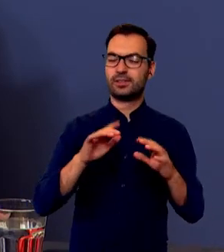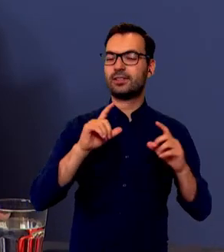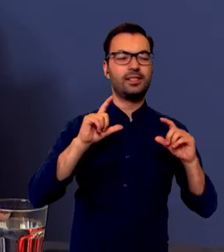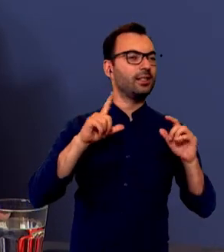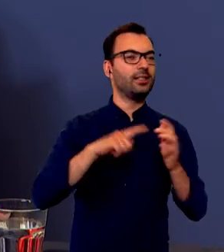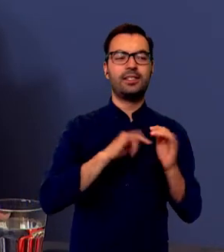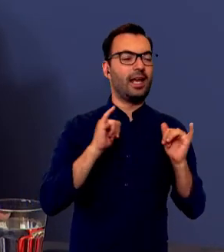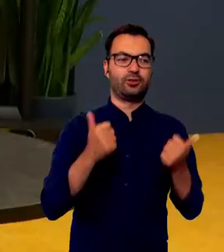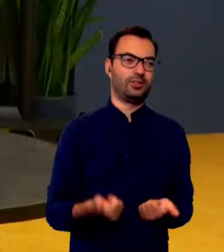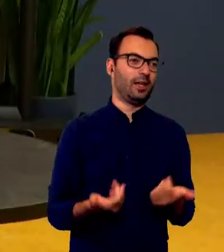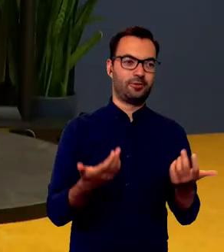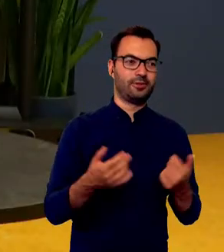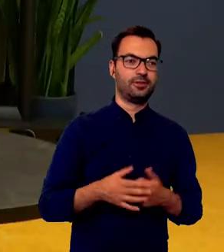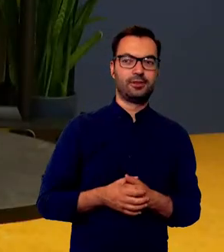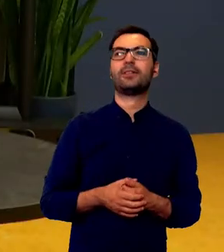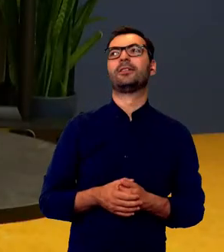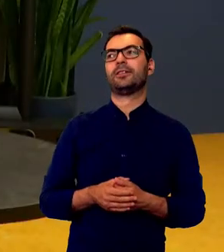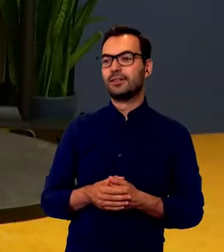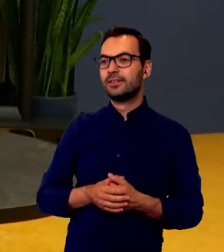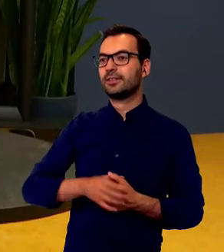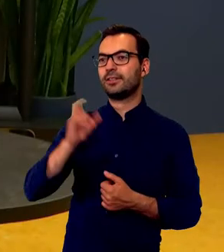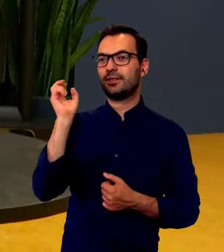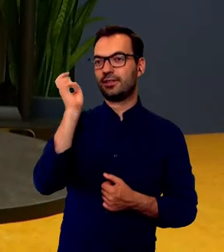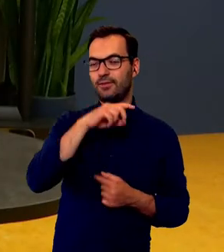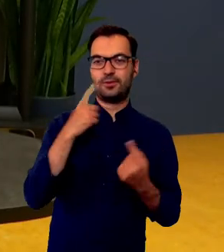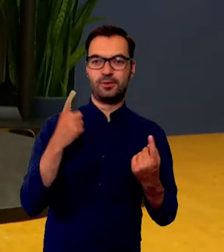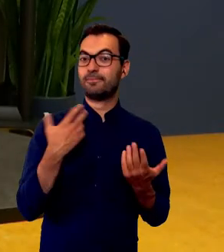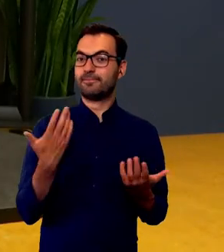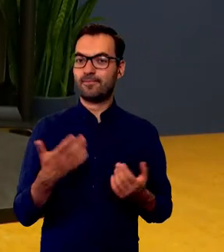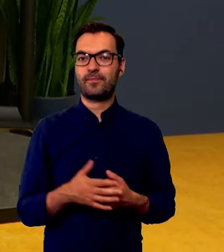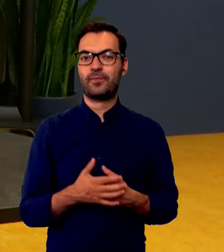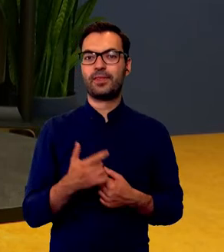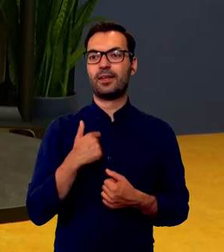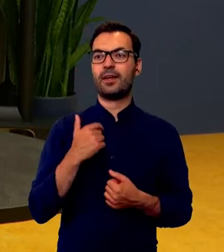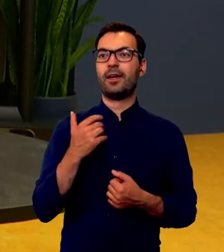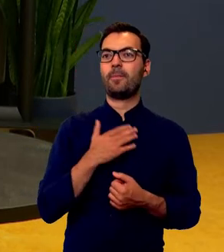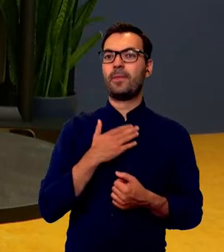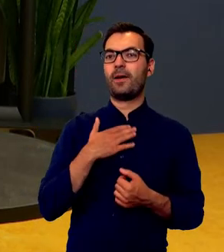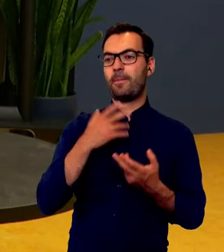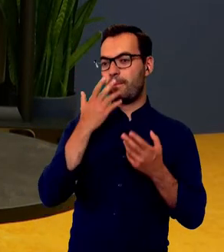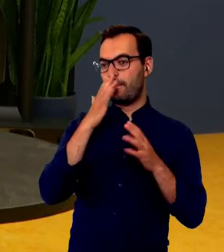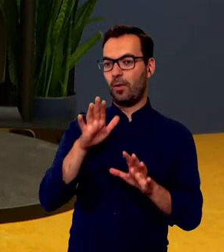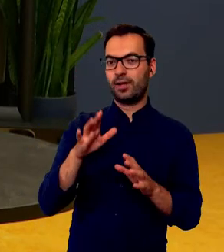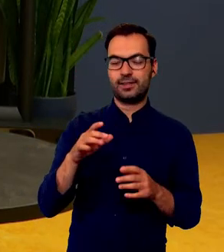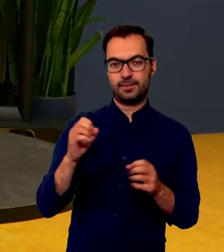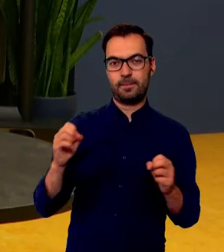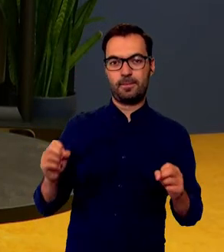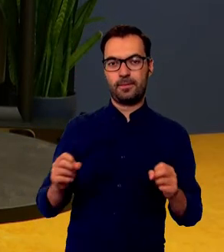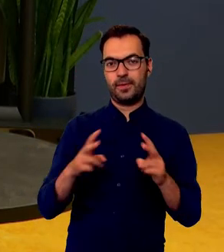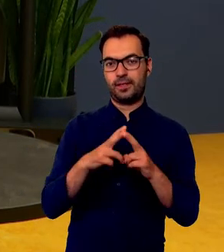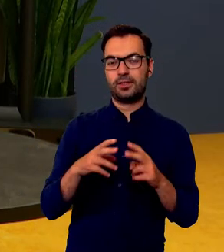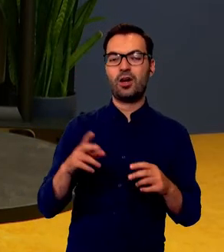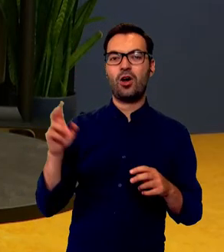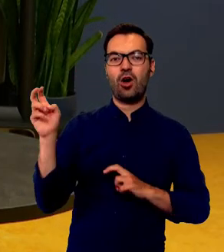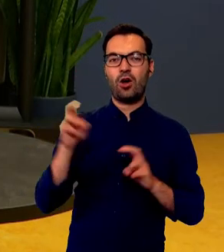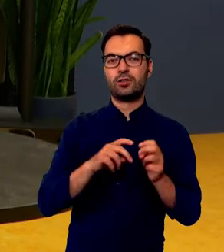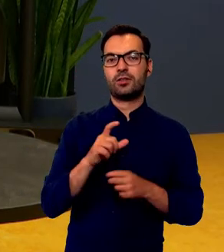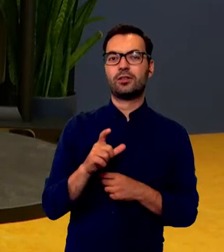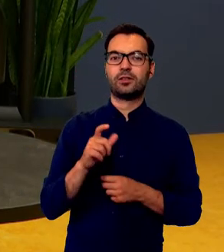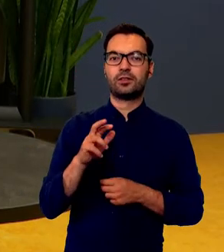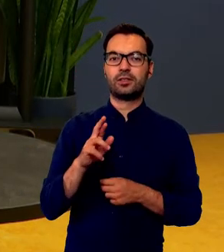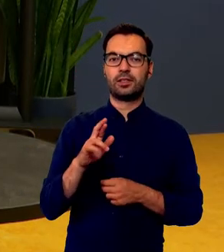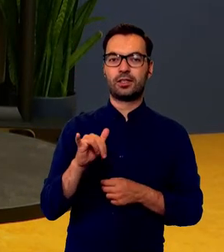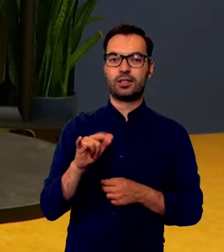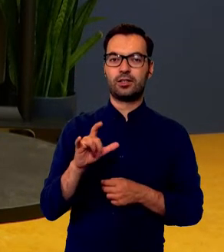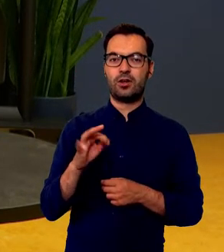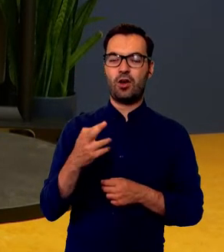doszło? To była taka bardzo ciekawa historia, ponieważ ja miałam swój pokaz w Paryżu, w hotelu Crillon. To jest taki hotel Crillon